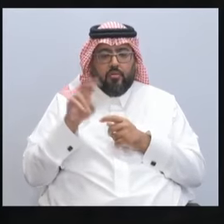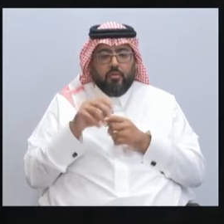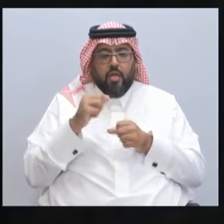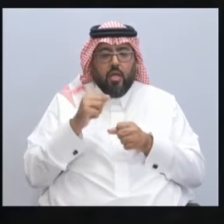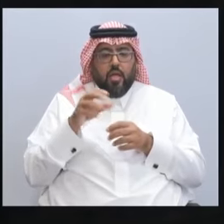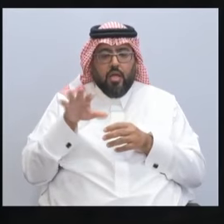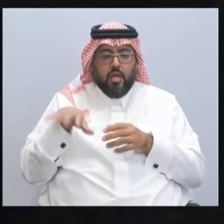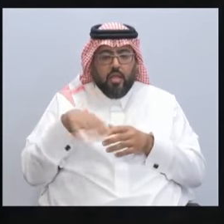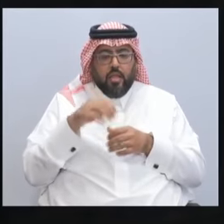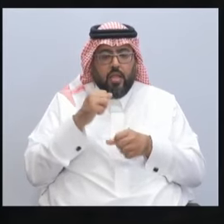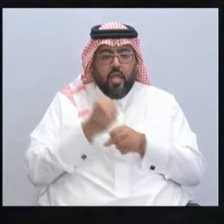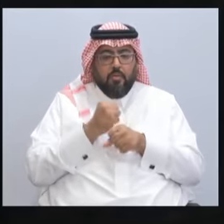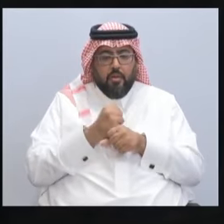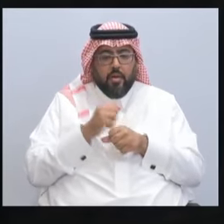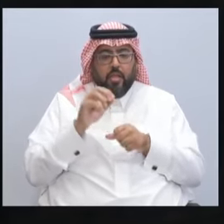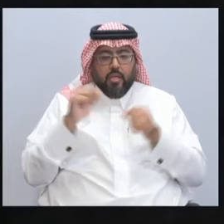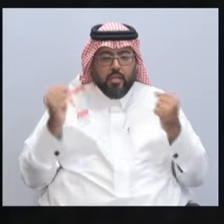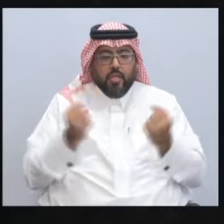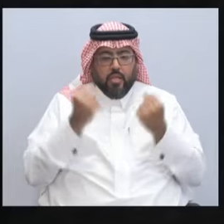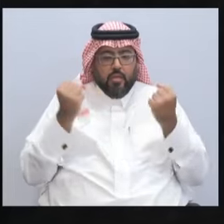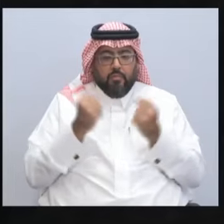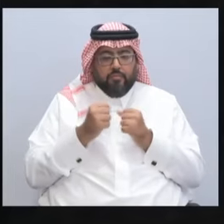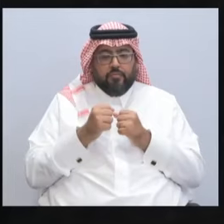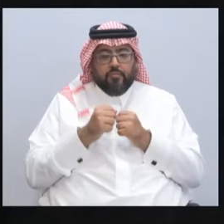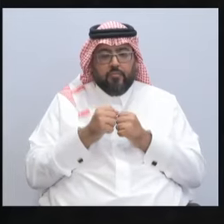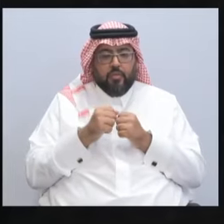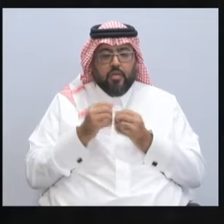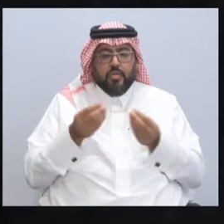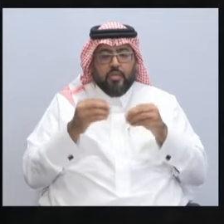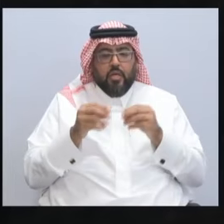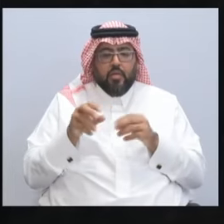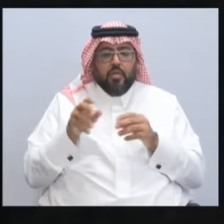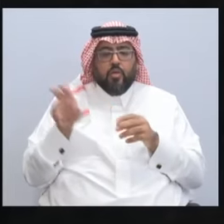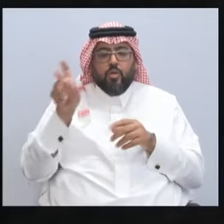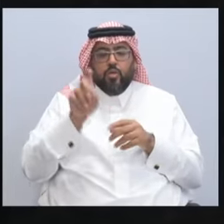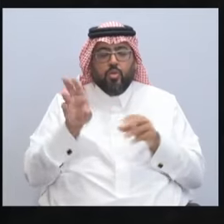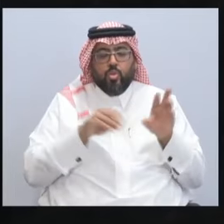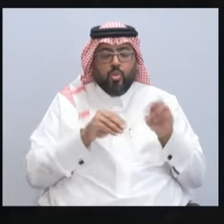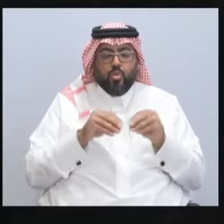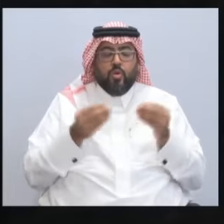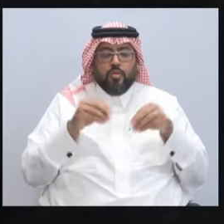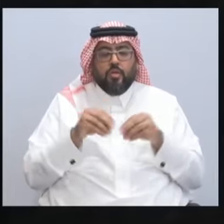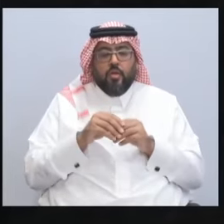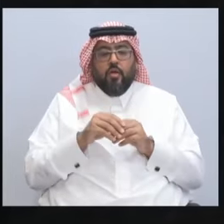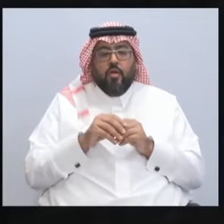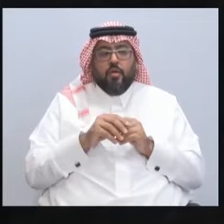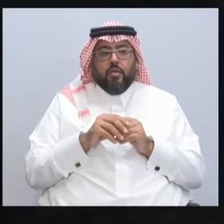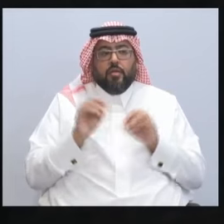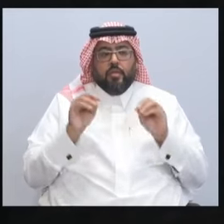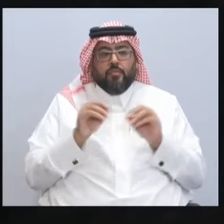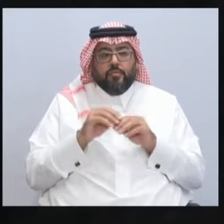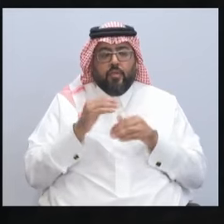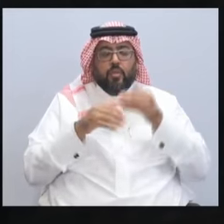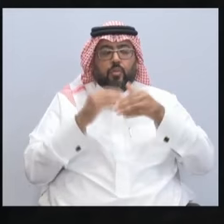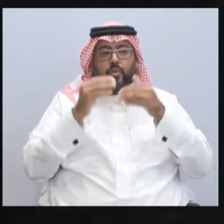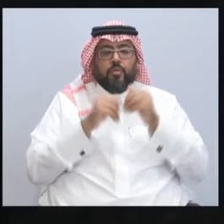ايدي العامله المدربه وكذلك كثره الاسواق كثره الاسواق هو من العوامل التي ساعد على